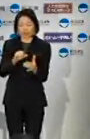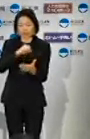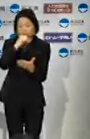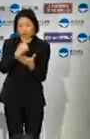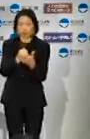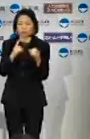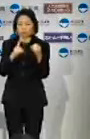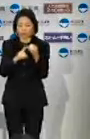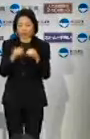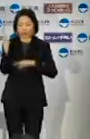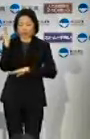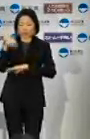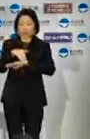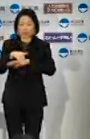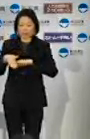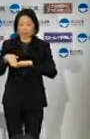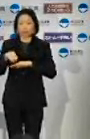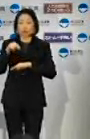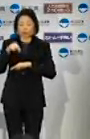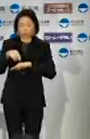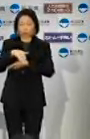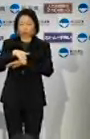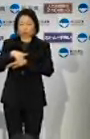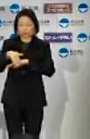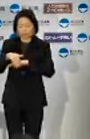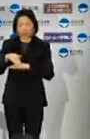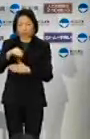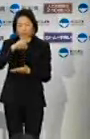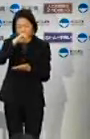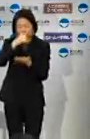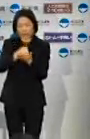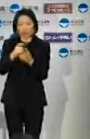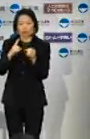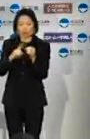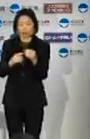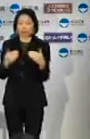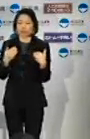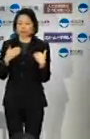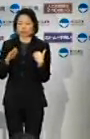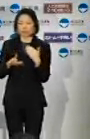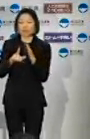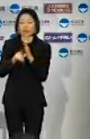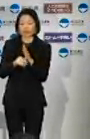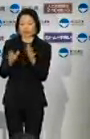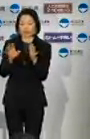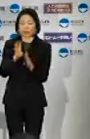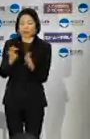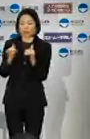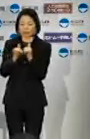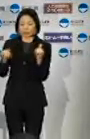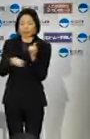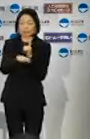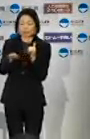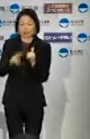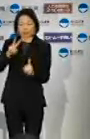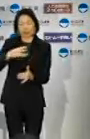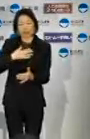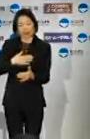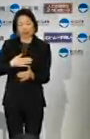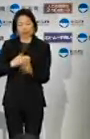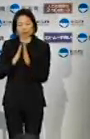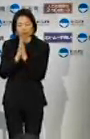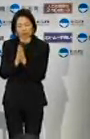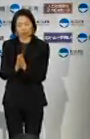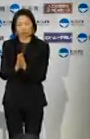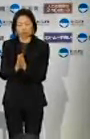策、その政策の実現のために必要があれば、それは県民に理解を求めるということもそれは